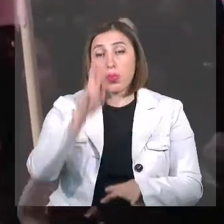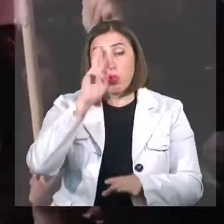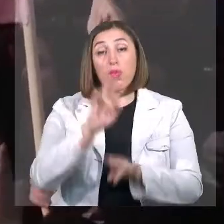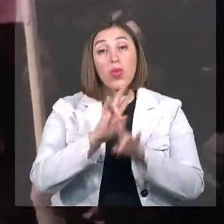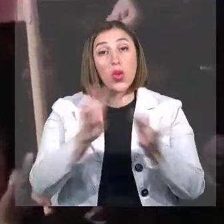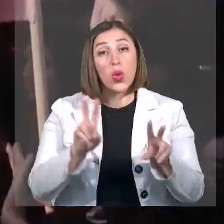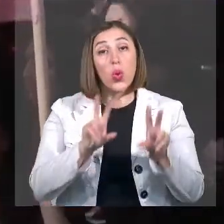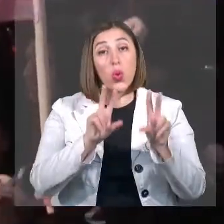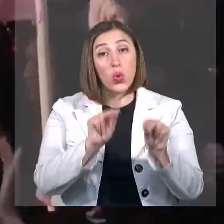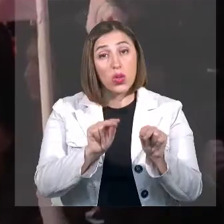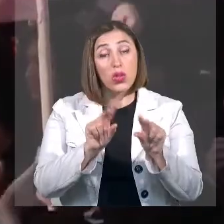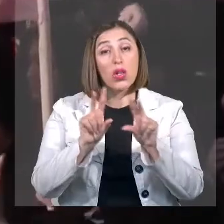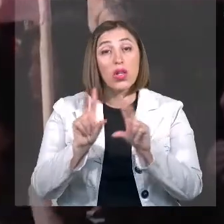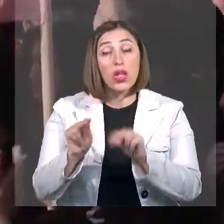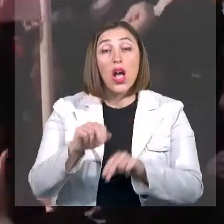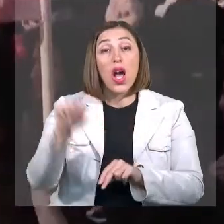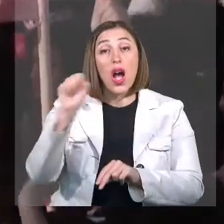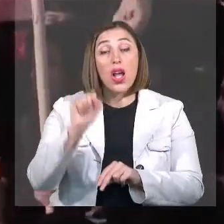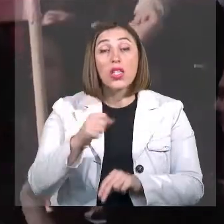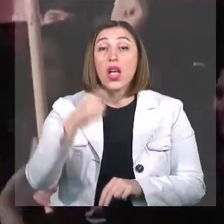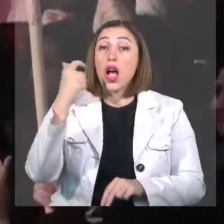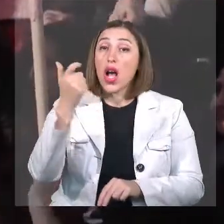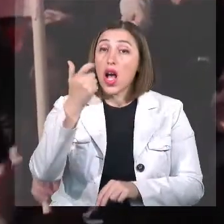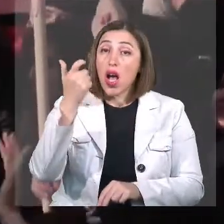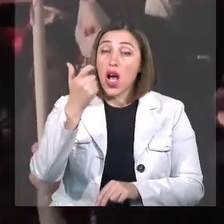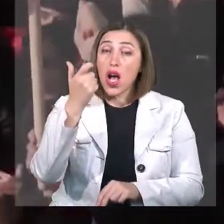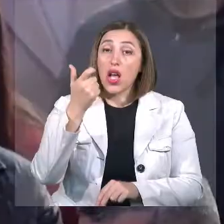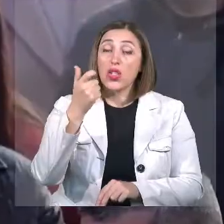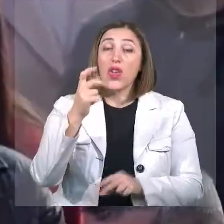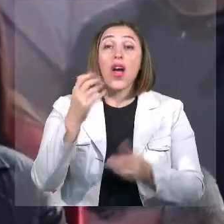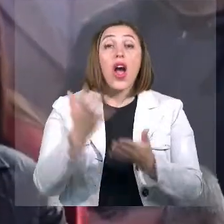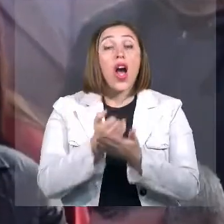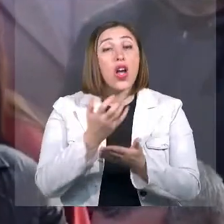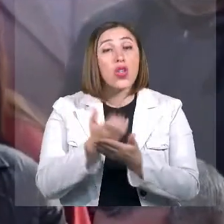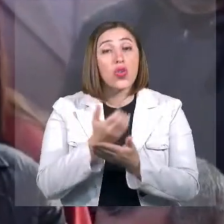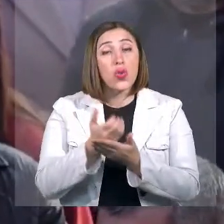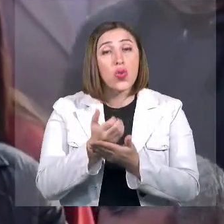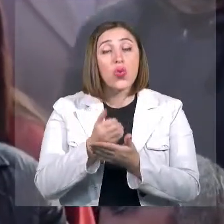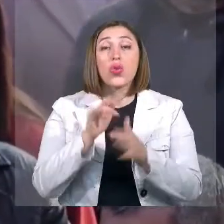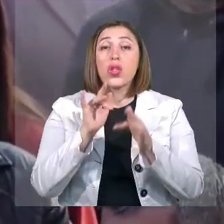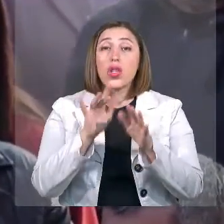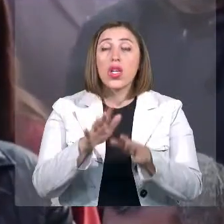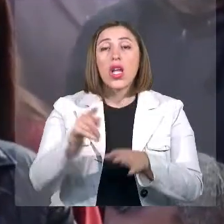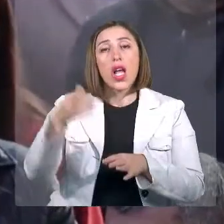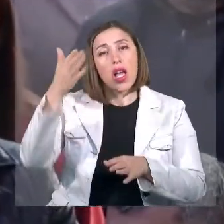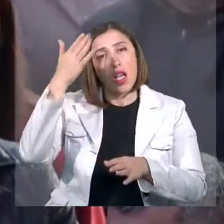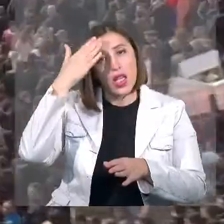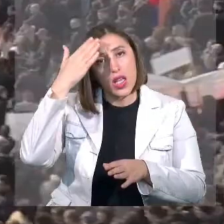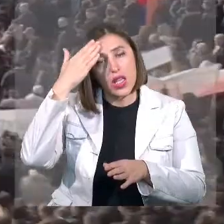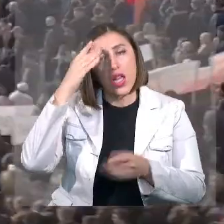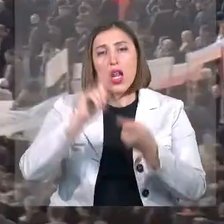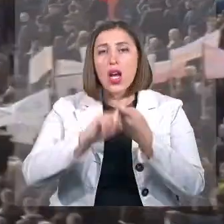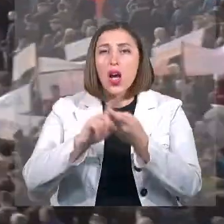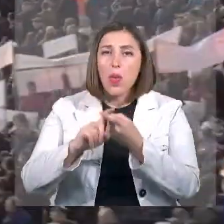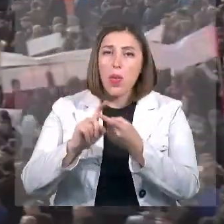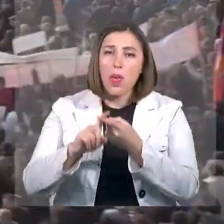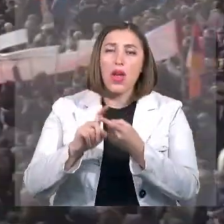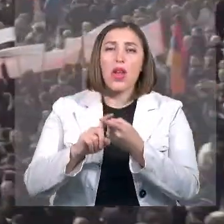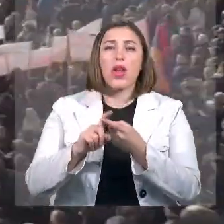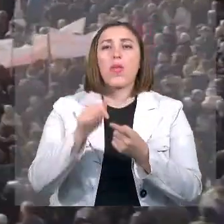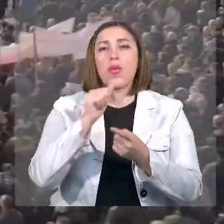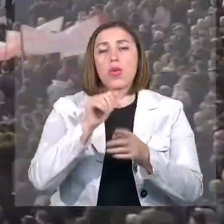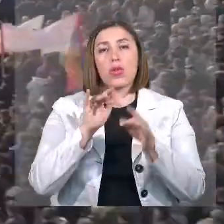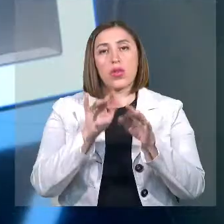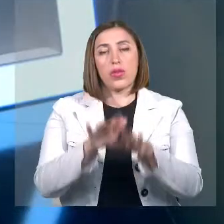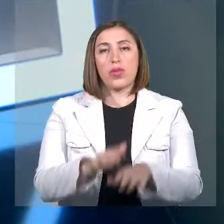Պետնախարարը խոստացել է Արցախի անկախությանն ու հաջողությանն է ուղղելու իր գիտելիքները, կապերը, ունեցվածքը։